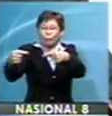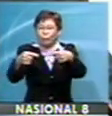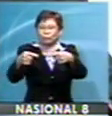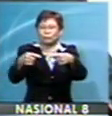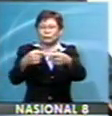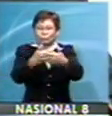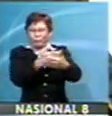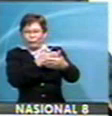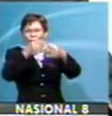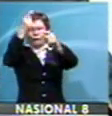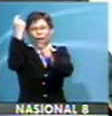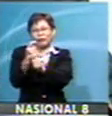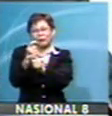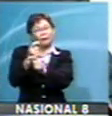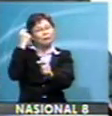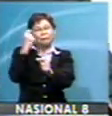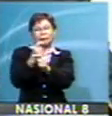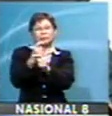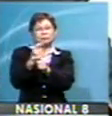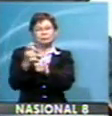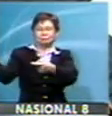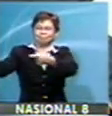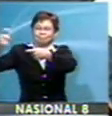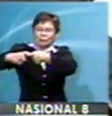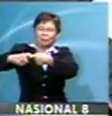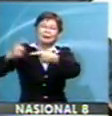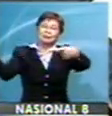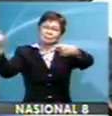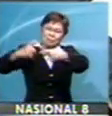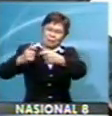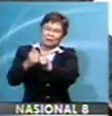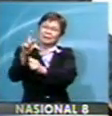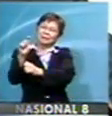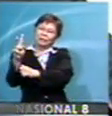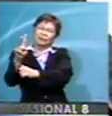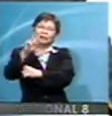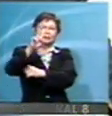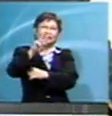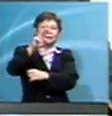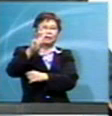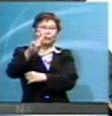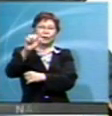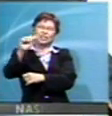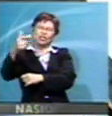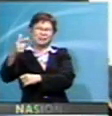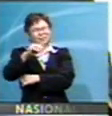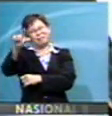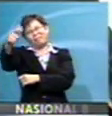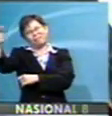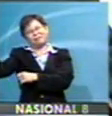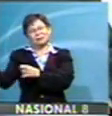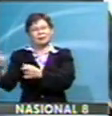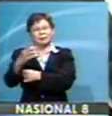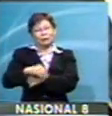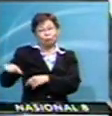Prix oleh dah telahe up dengan pihak televisen wsg dan sebagainya also